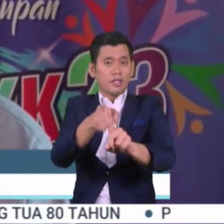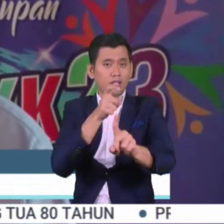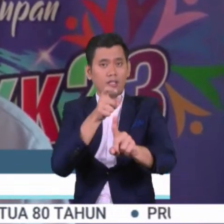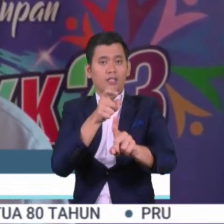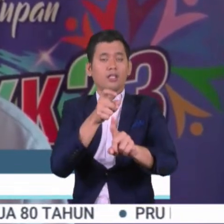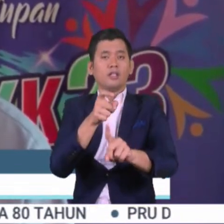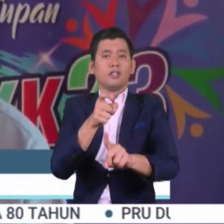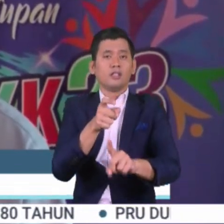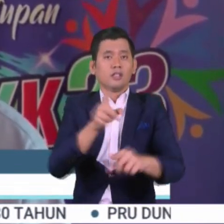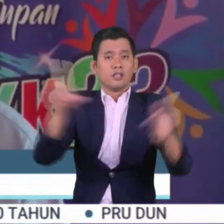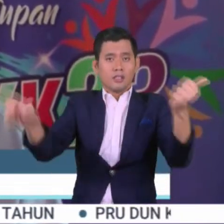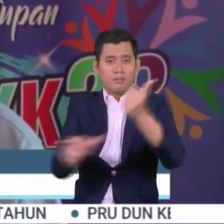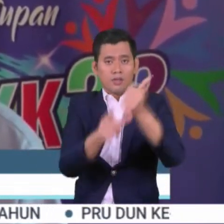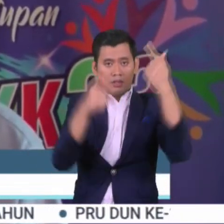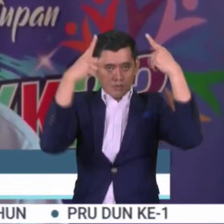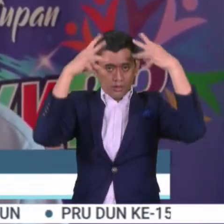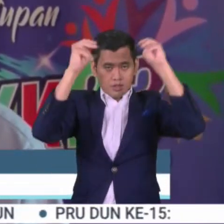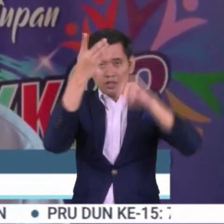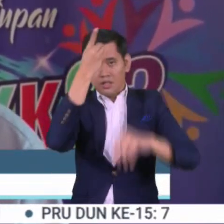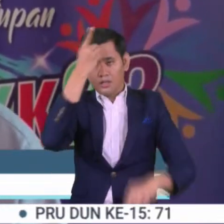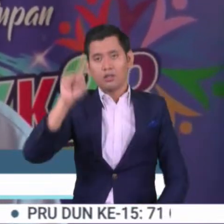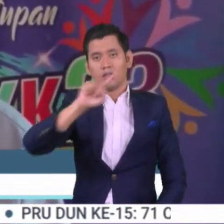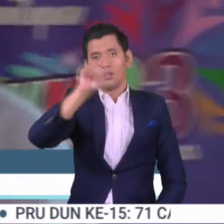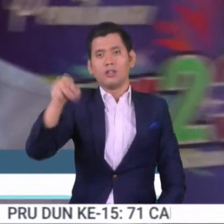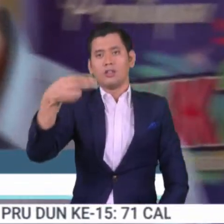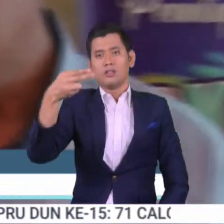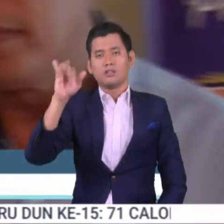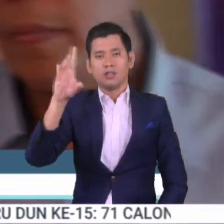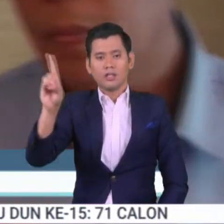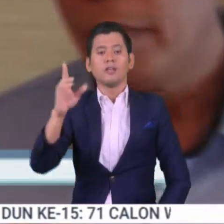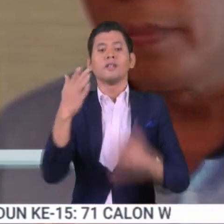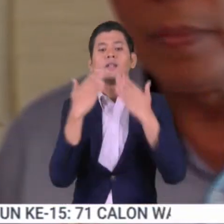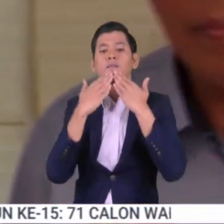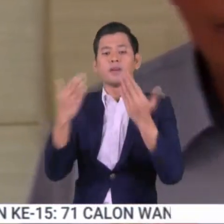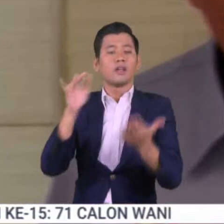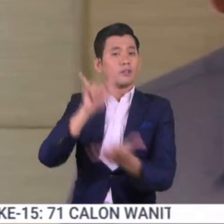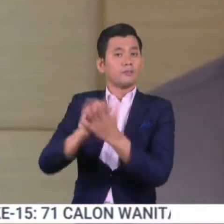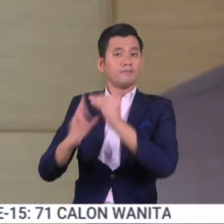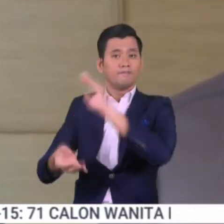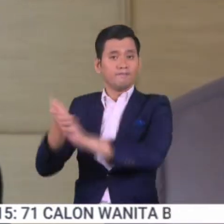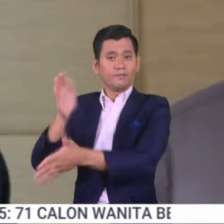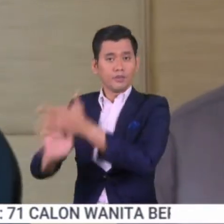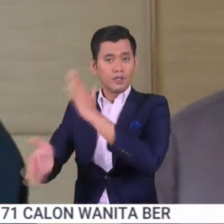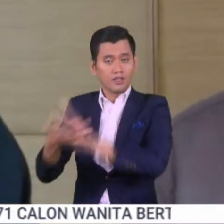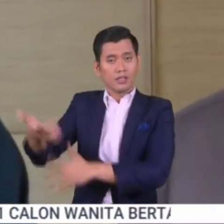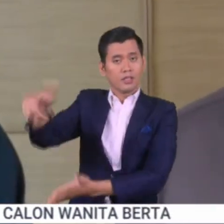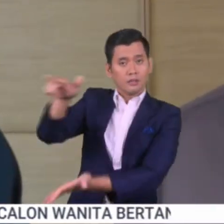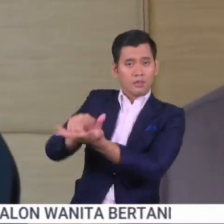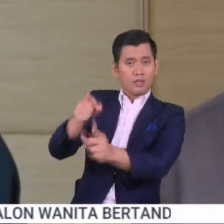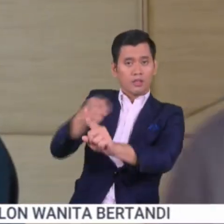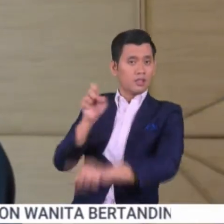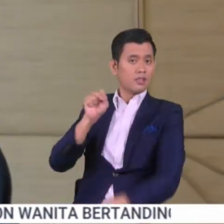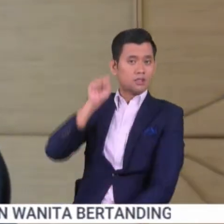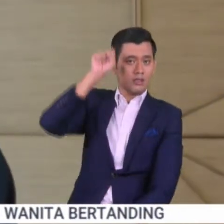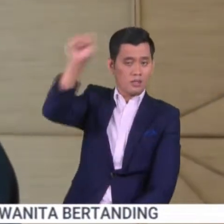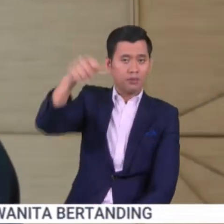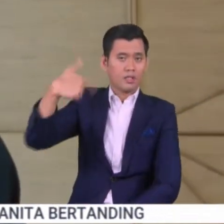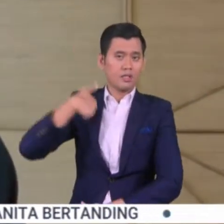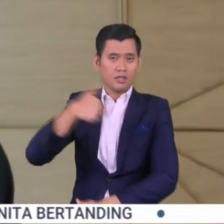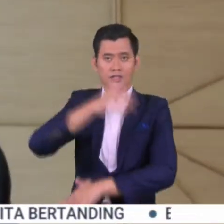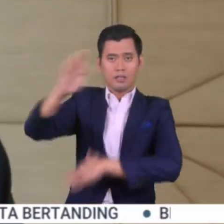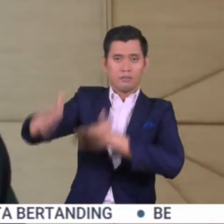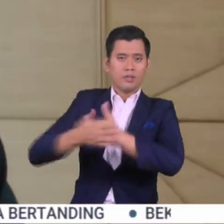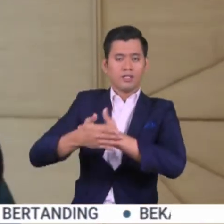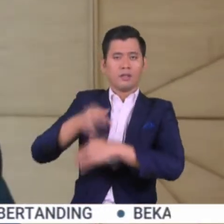Yang Berhormat Timbalan Perdana Menteri kita. Baik, terima kasih Tuan. Baik, itu saja saya bawakan langsung dari Sabah. Kembali bersama saya